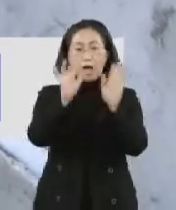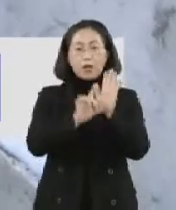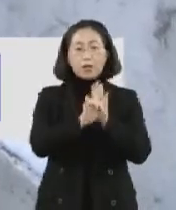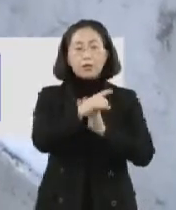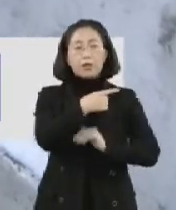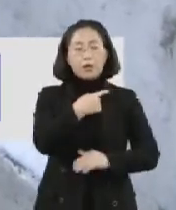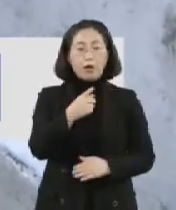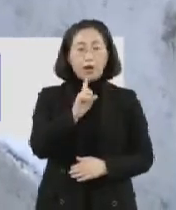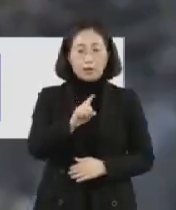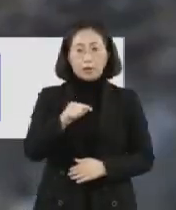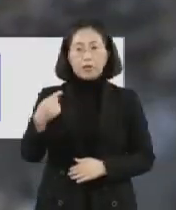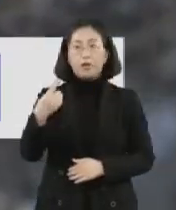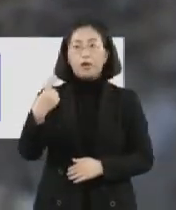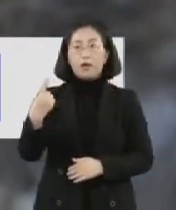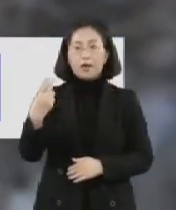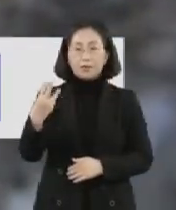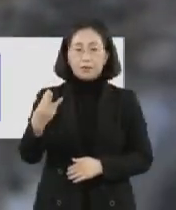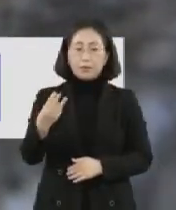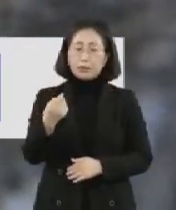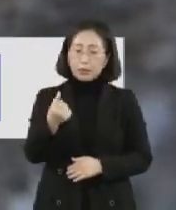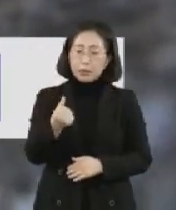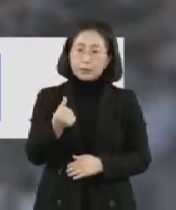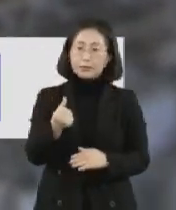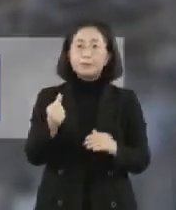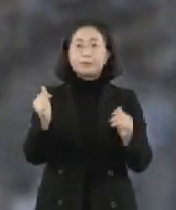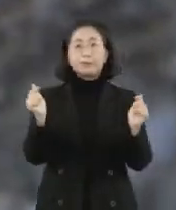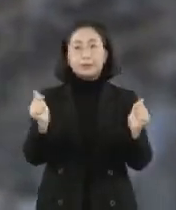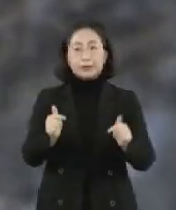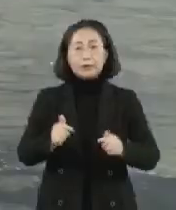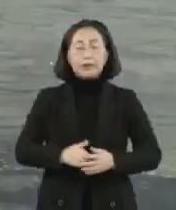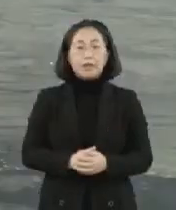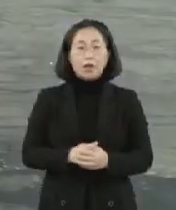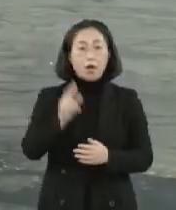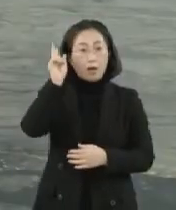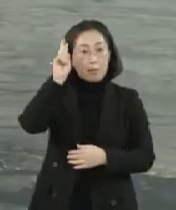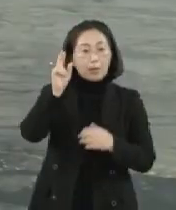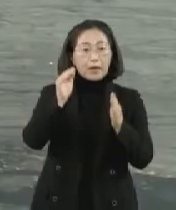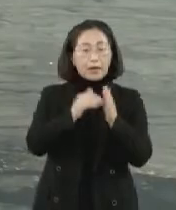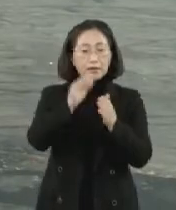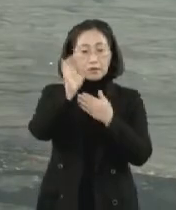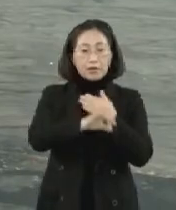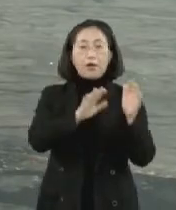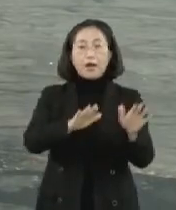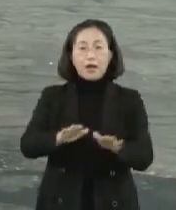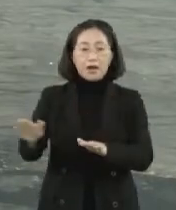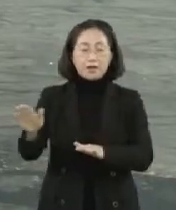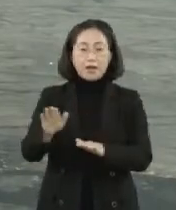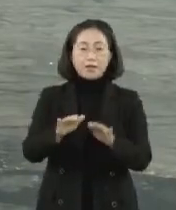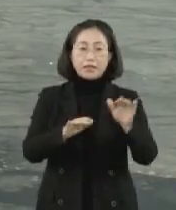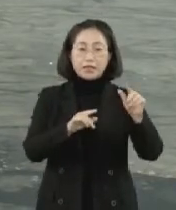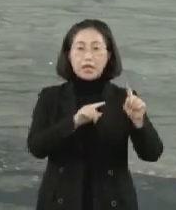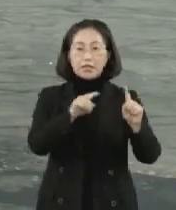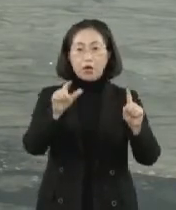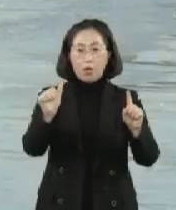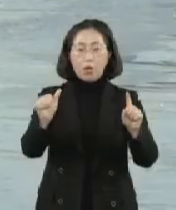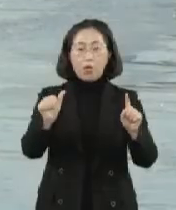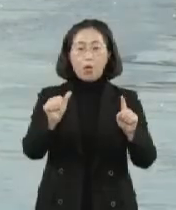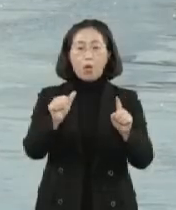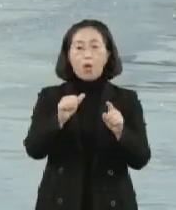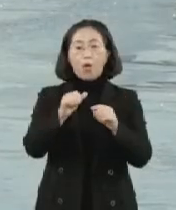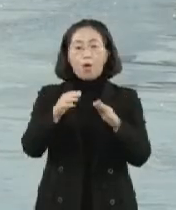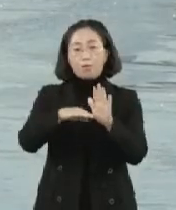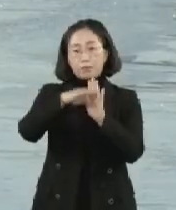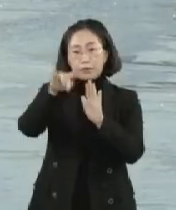1도에서 영하 3도로 오늘 보다는 다소 풀리게 씁니다 모레까지 충남 서해안에는 1에서 5cm 북부 내륙